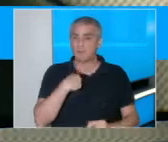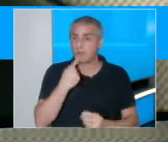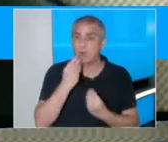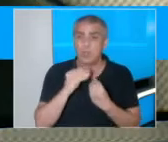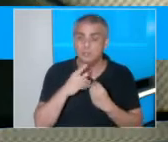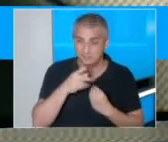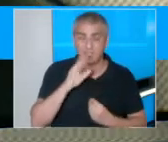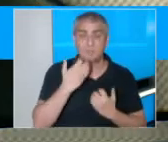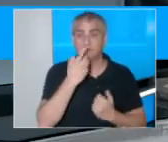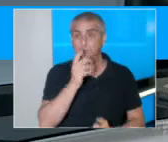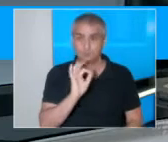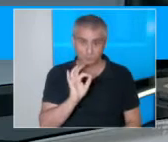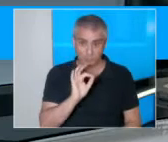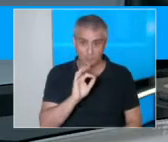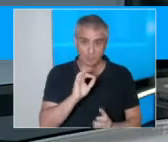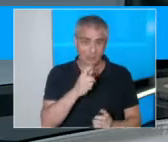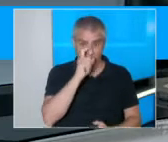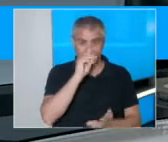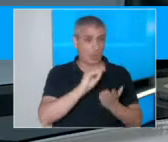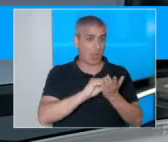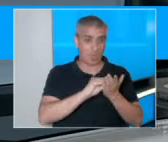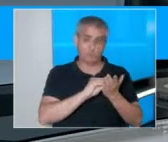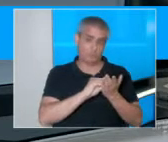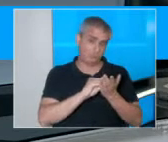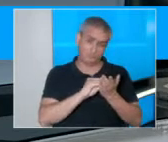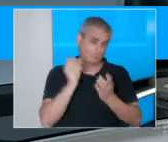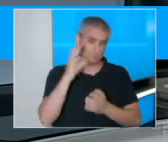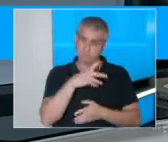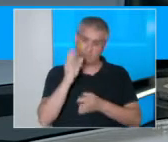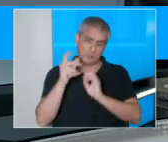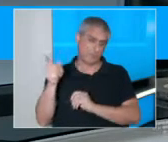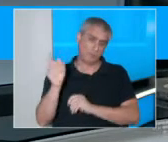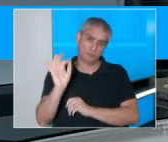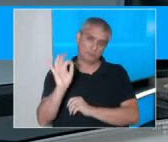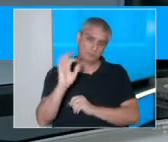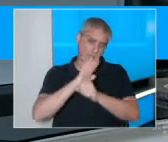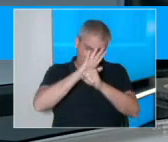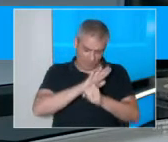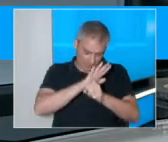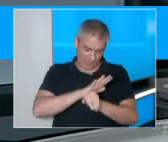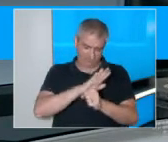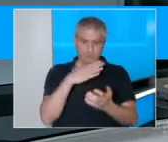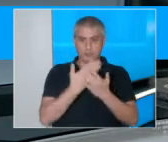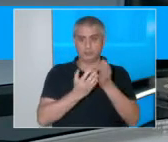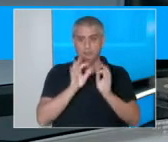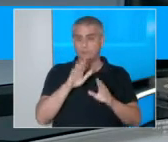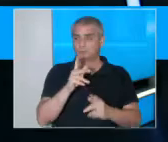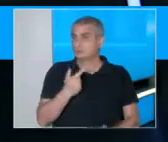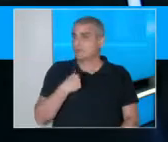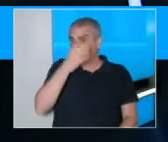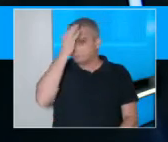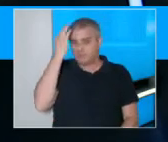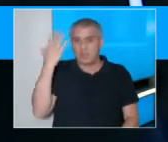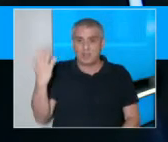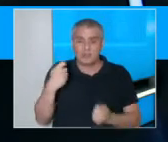עוד משפט, גם הסיפור של הבלון של הקלון שהופרח, זה הגיע מכיוון הפרקליטות כדי להפעיל לחץ על היועץ המשפטי לממשלה. עכשיו, לנו יש מזל